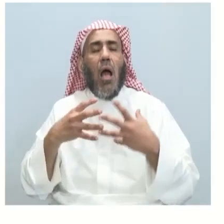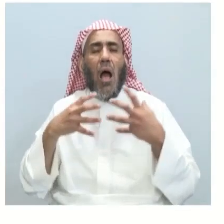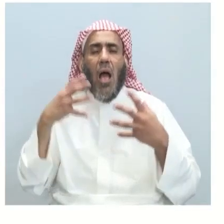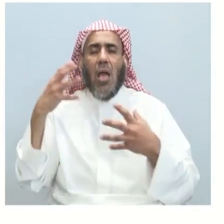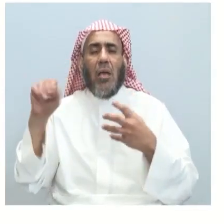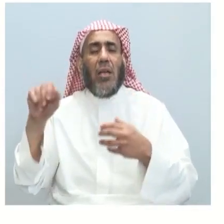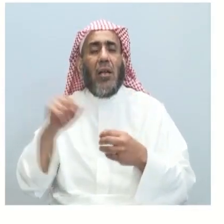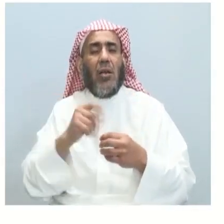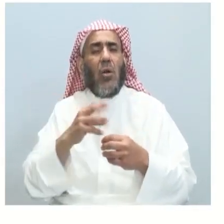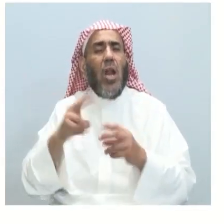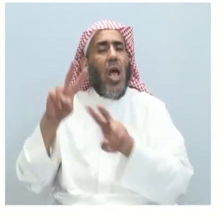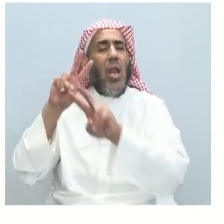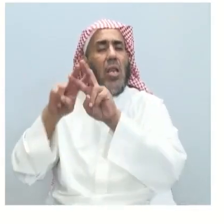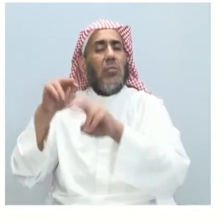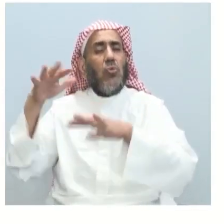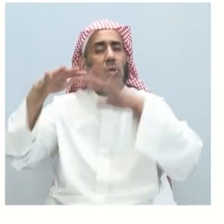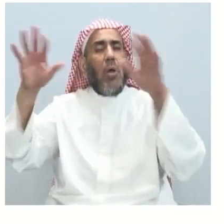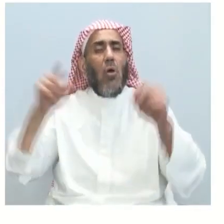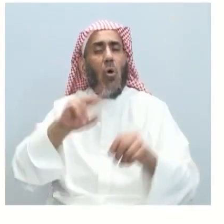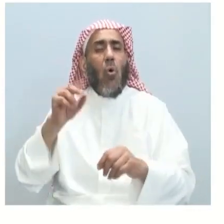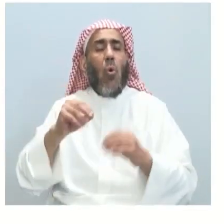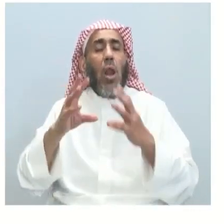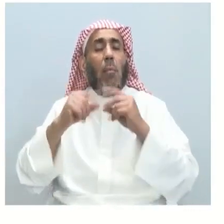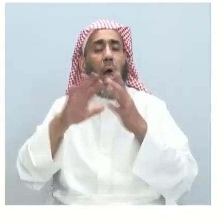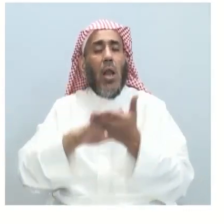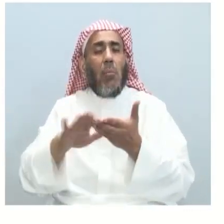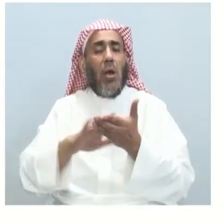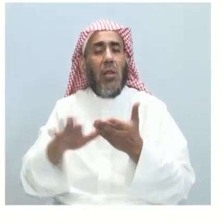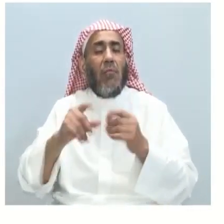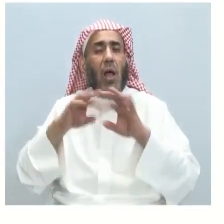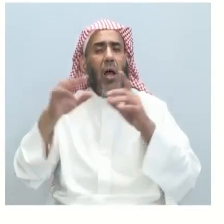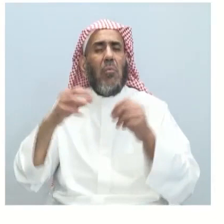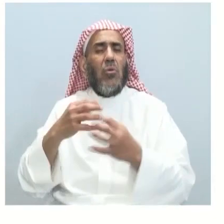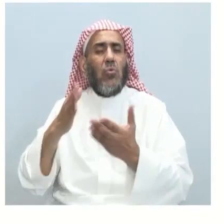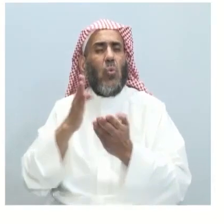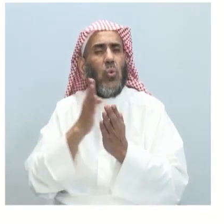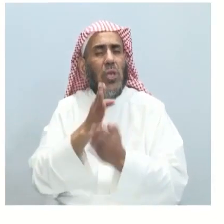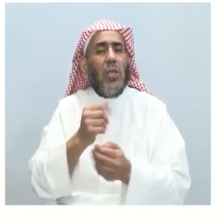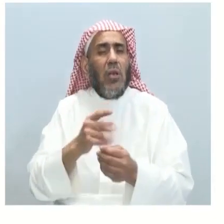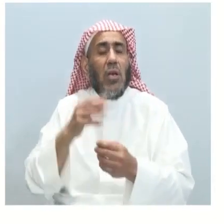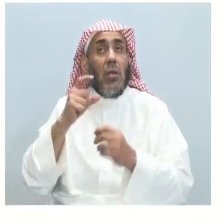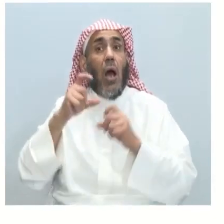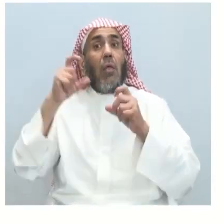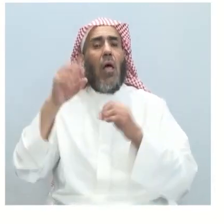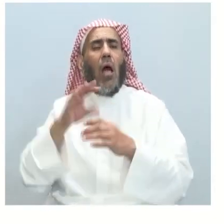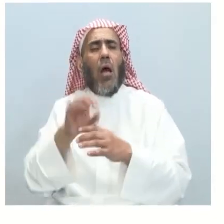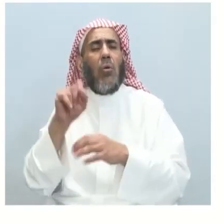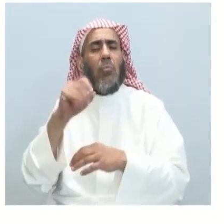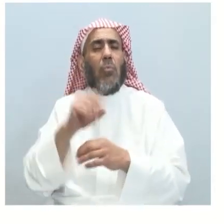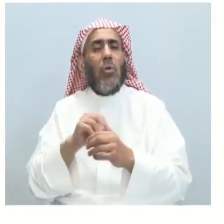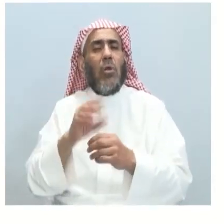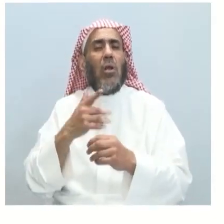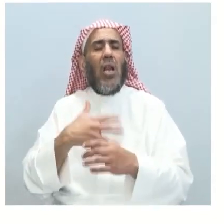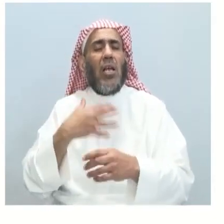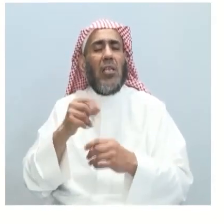حيران لا نجم السماء ولا معالم الارض في الغماء تهديني يقضان يقضان لا